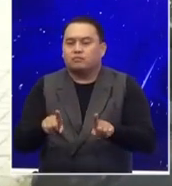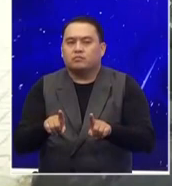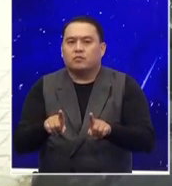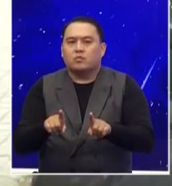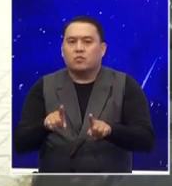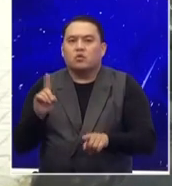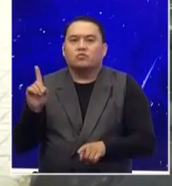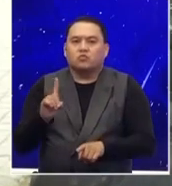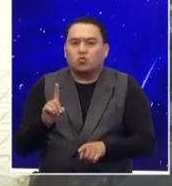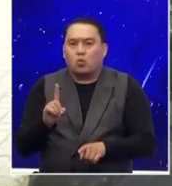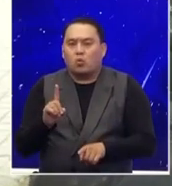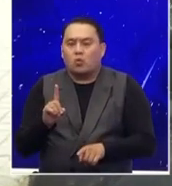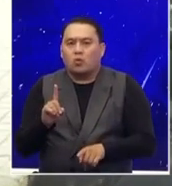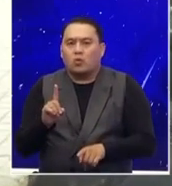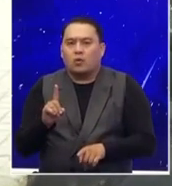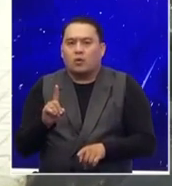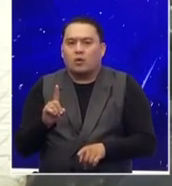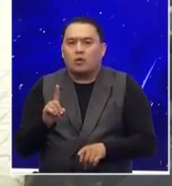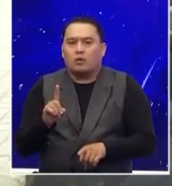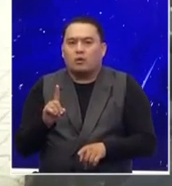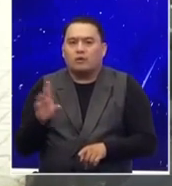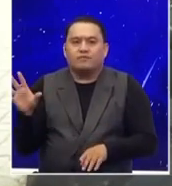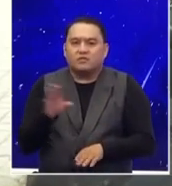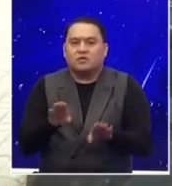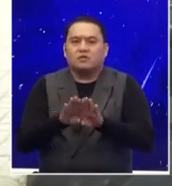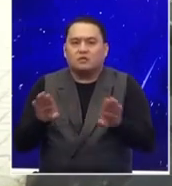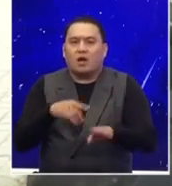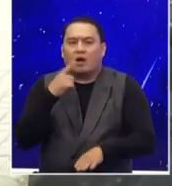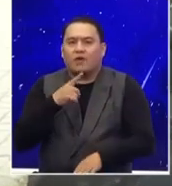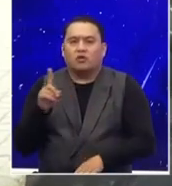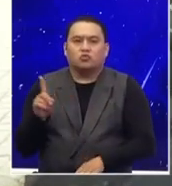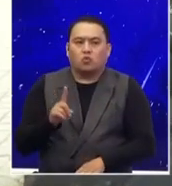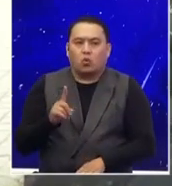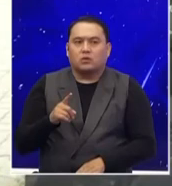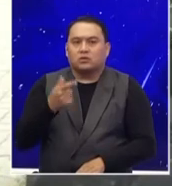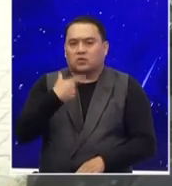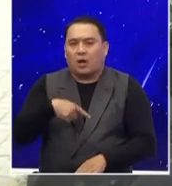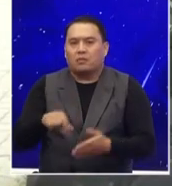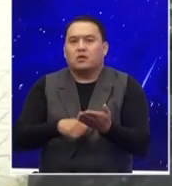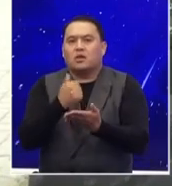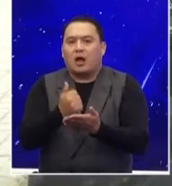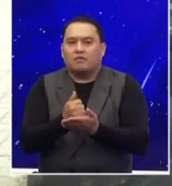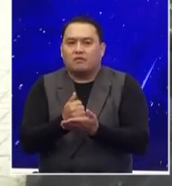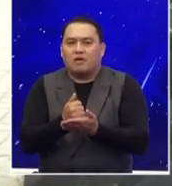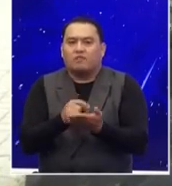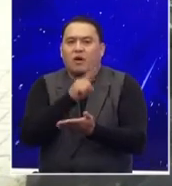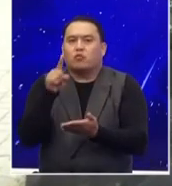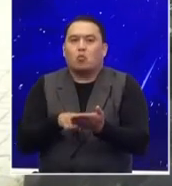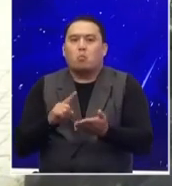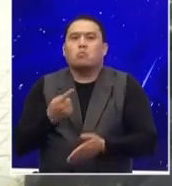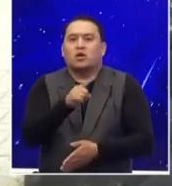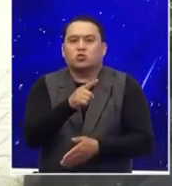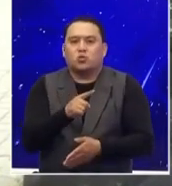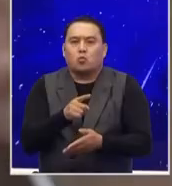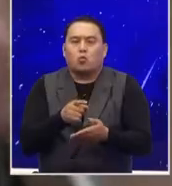это все там несовершенство. Они все так и говорят. То есть самая главная отмазка на вопрос, почему вы так